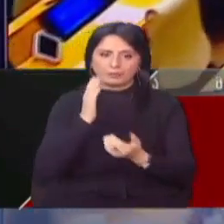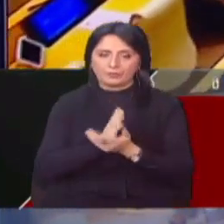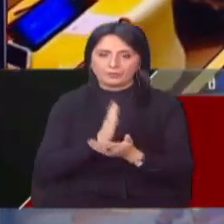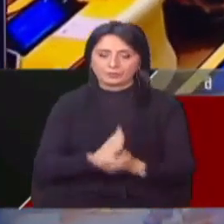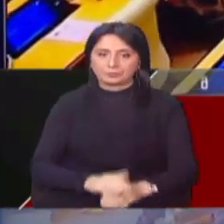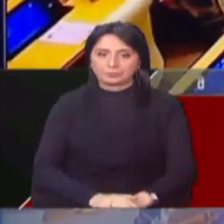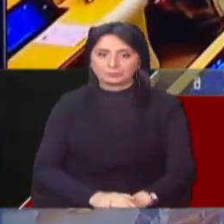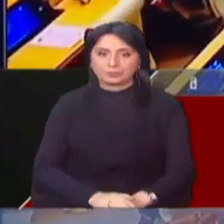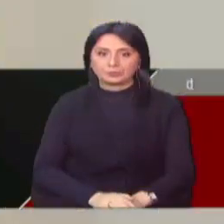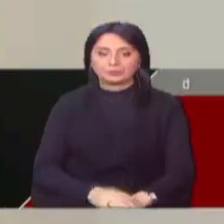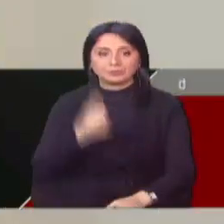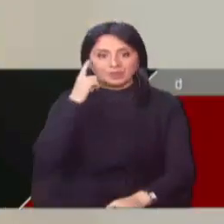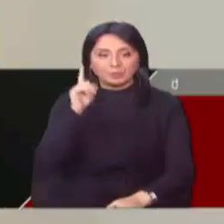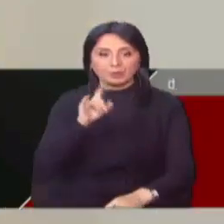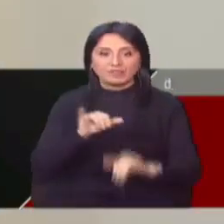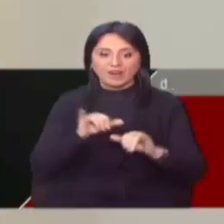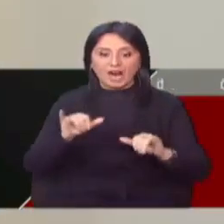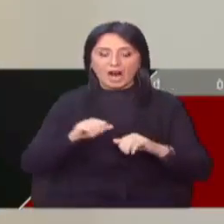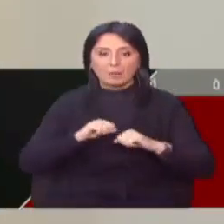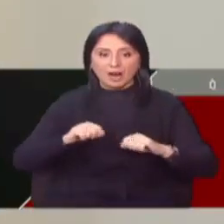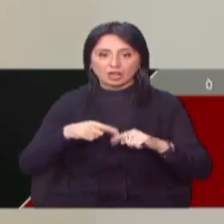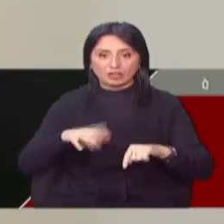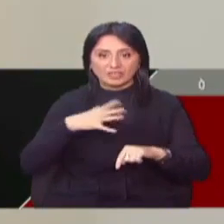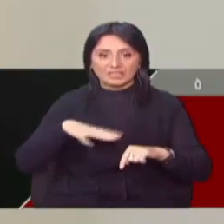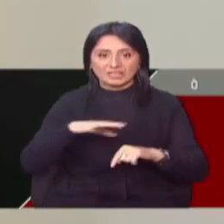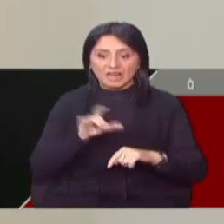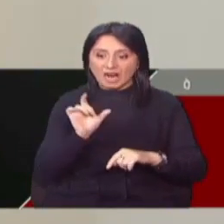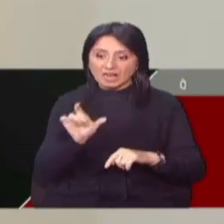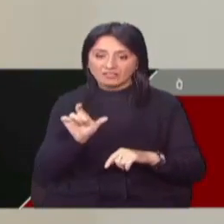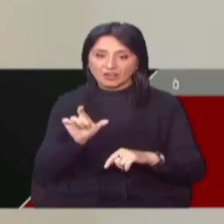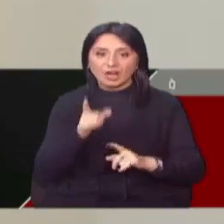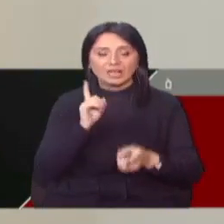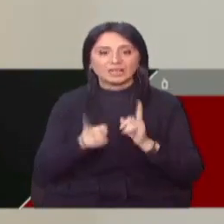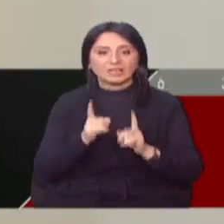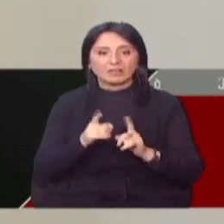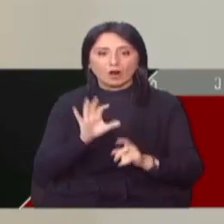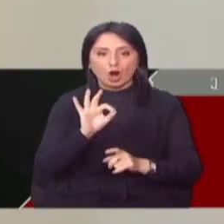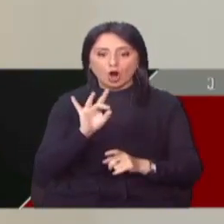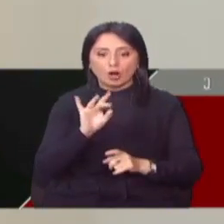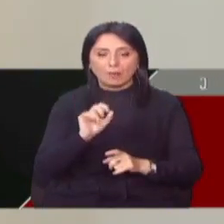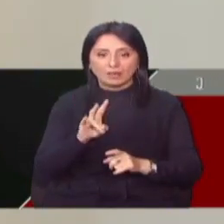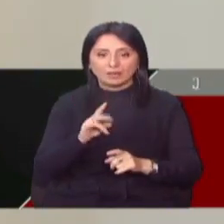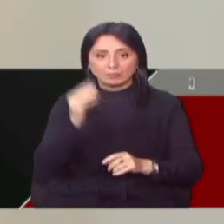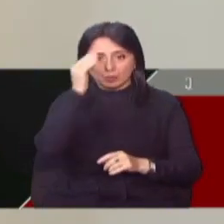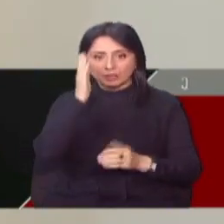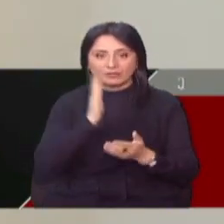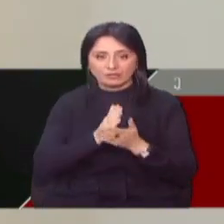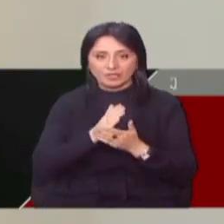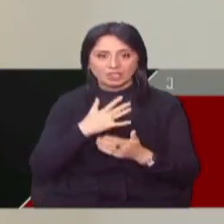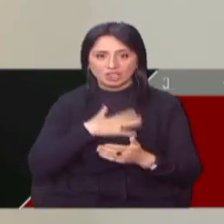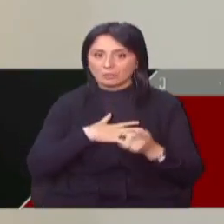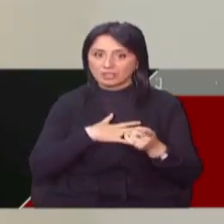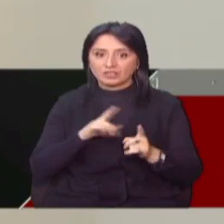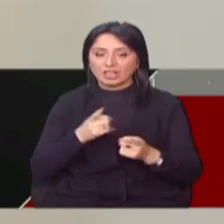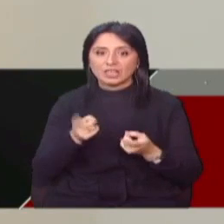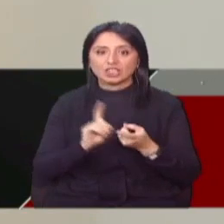hardajeraps. Picroprom cartul obișnuit algași cartul este contextiz. Ne-am duat urbanist poziția aris a sevese mai multe valuri.